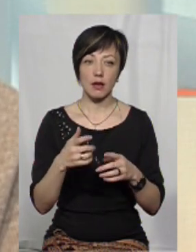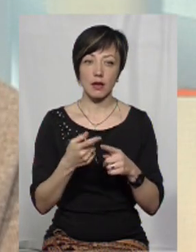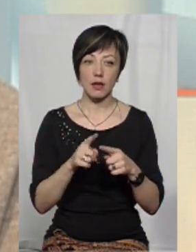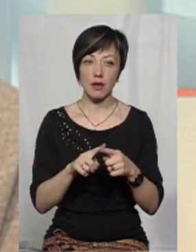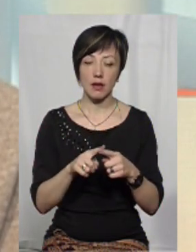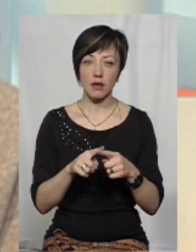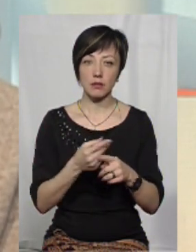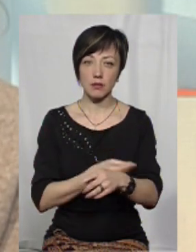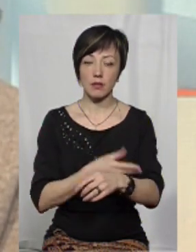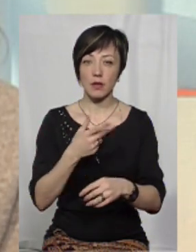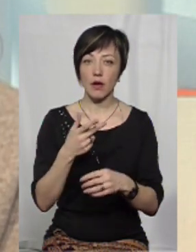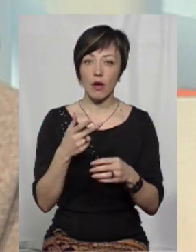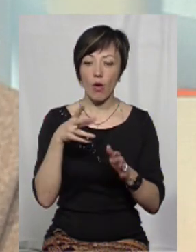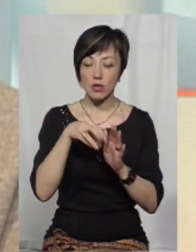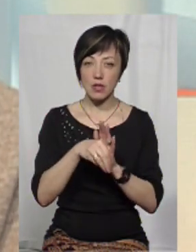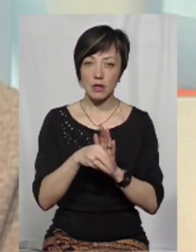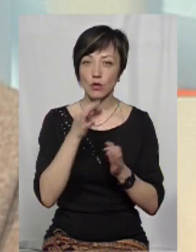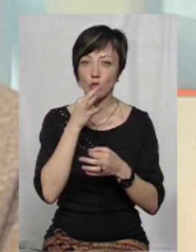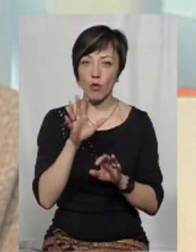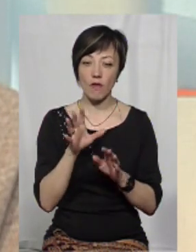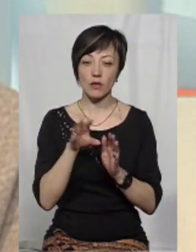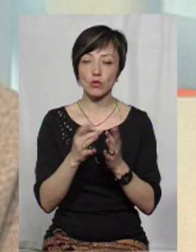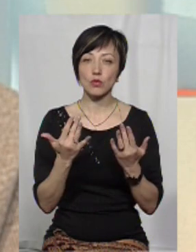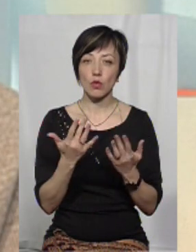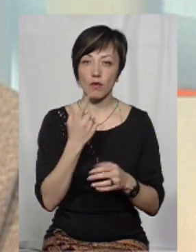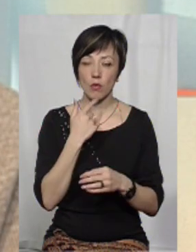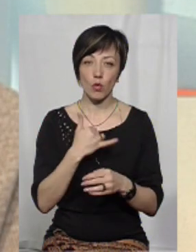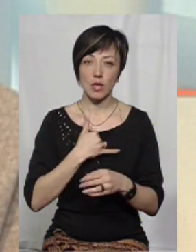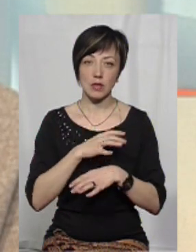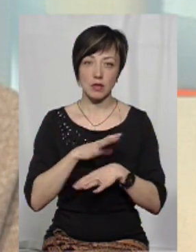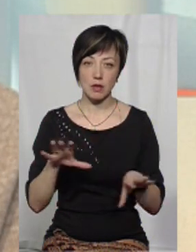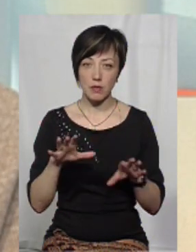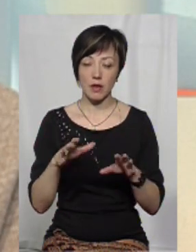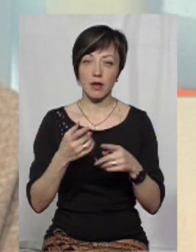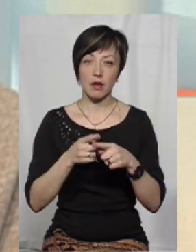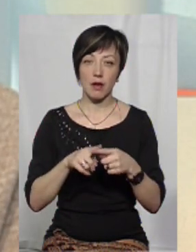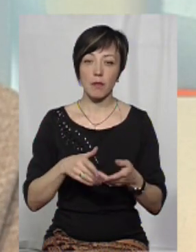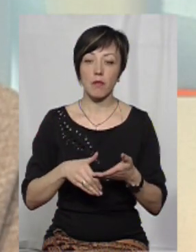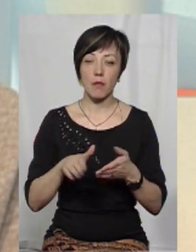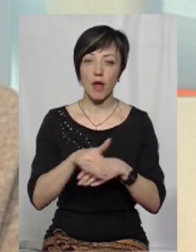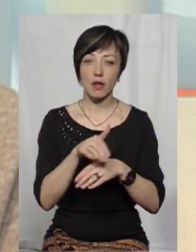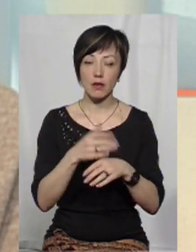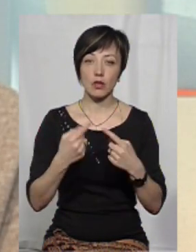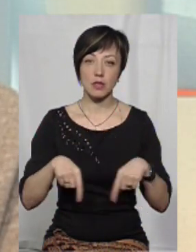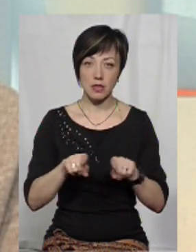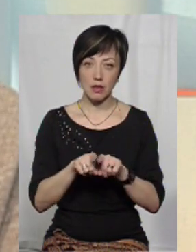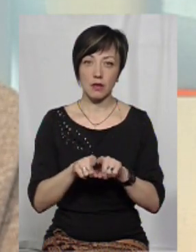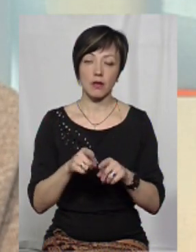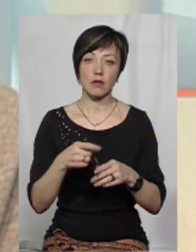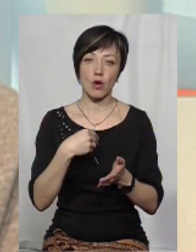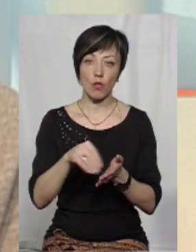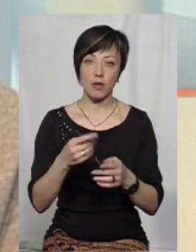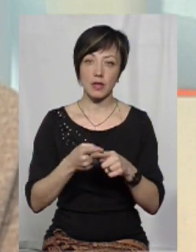анализатор, который может определять концентрацию любого вещества. Но у нас не было реактива. Благодинным организацией нам